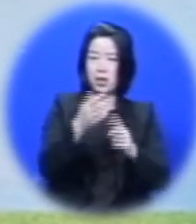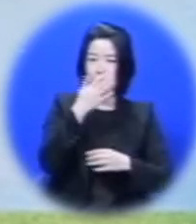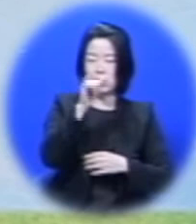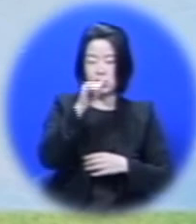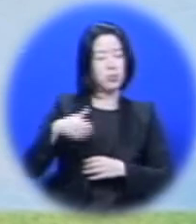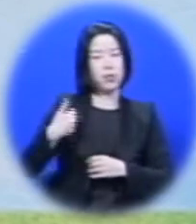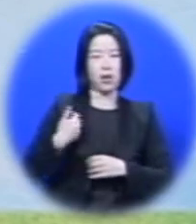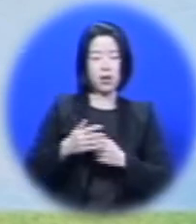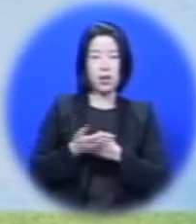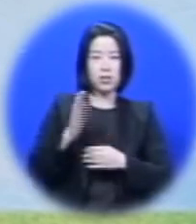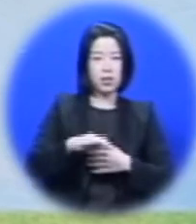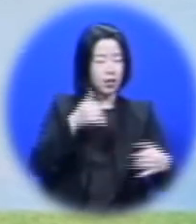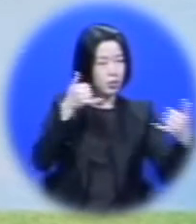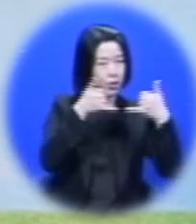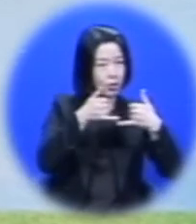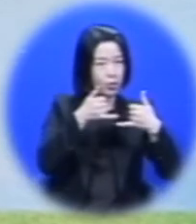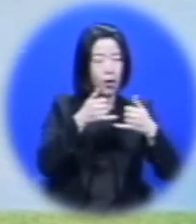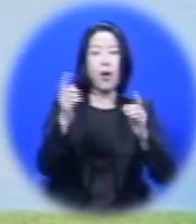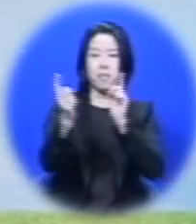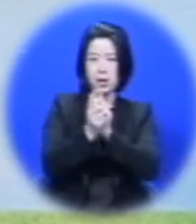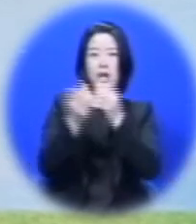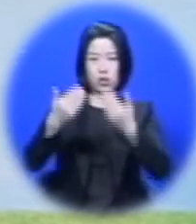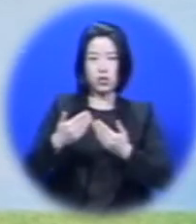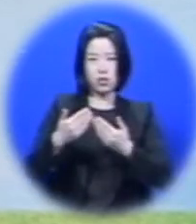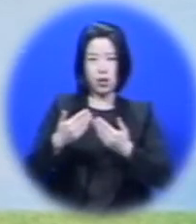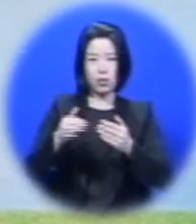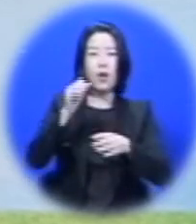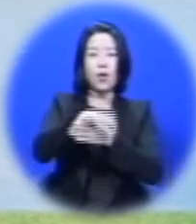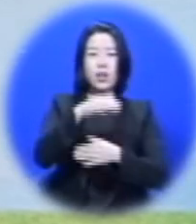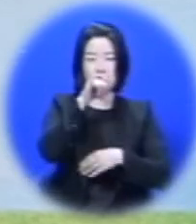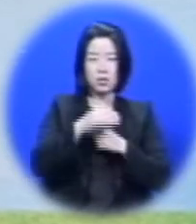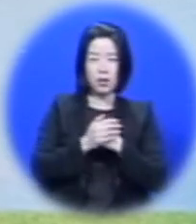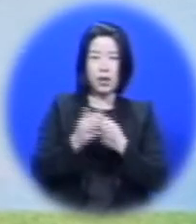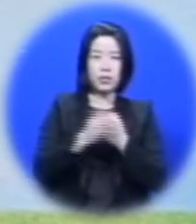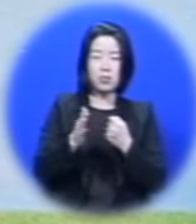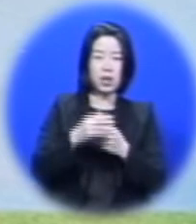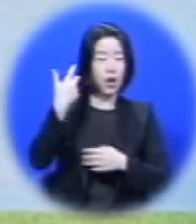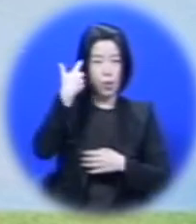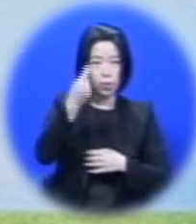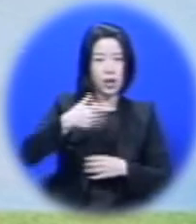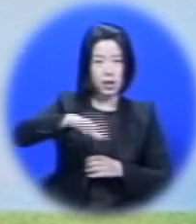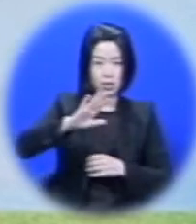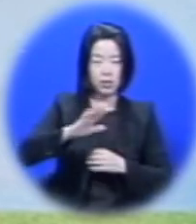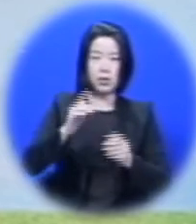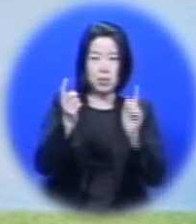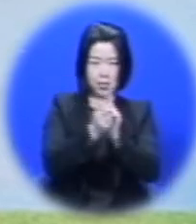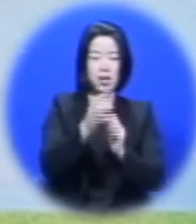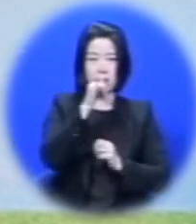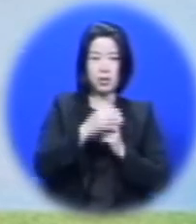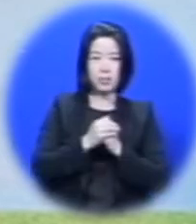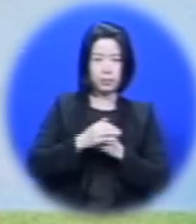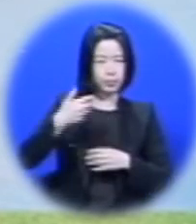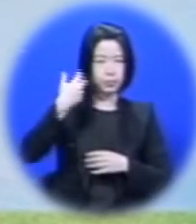일인데 연락을 받으시더니 만나시겠다고. 그래서 우리가 호텔에 갔어요.